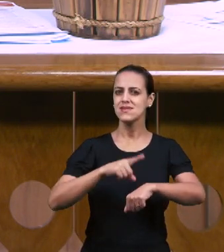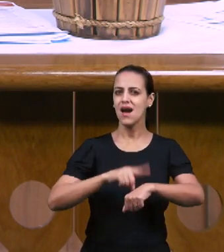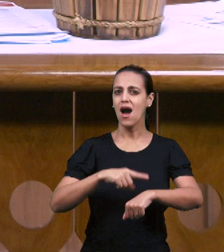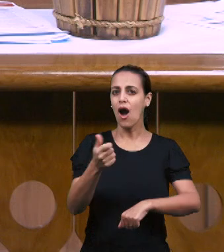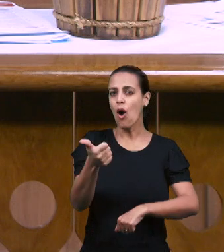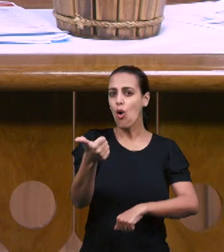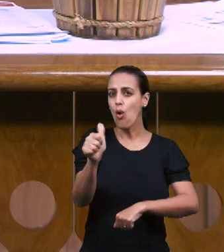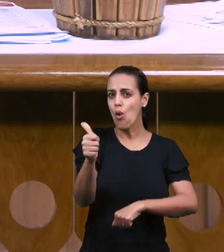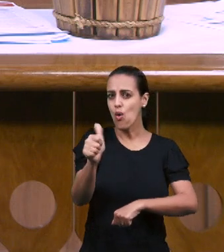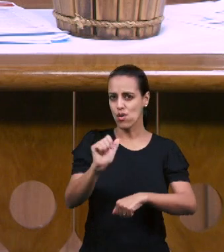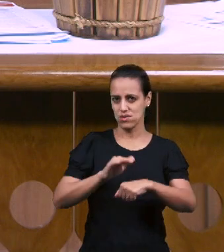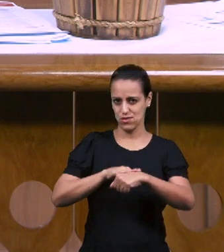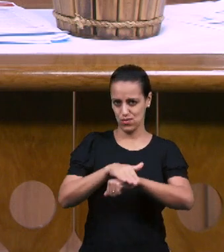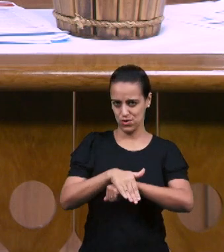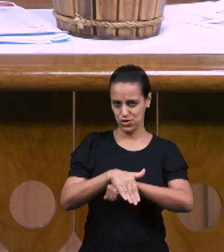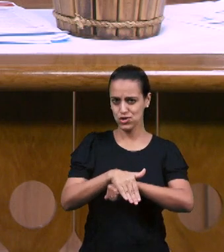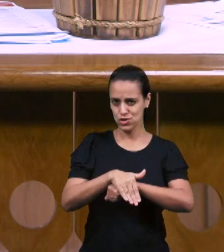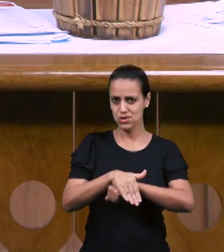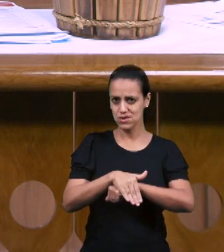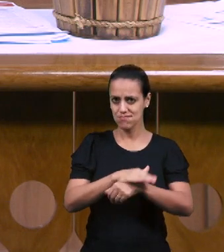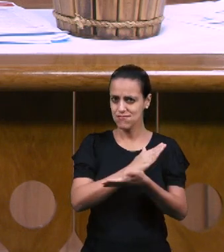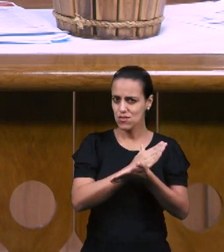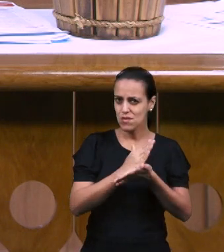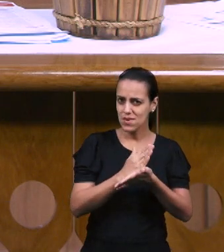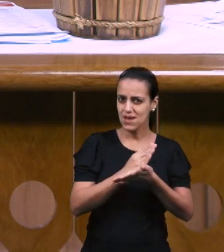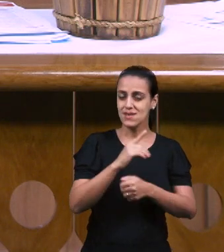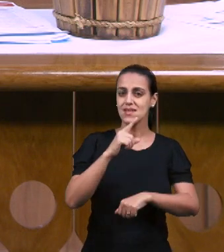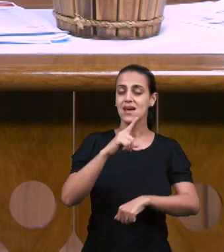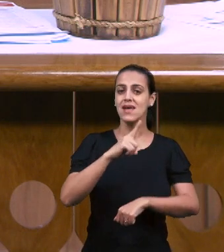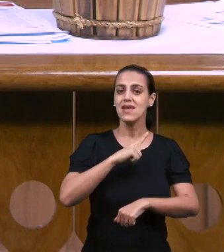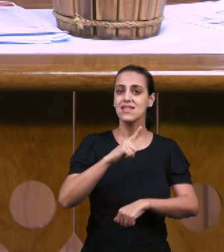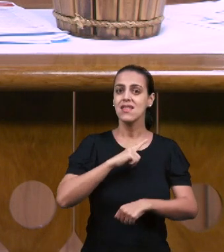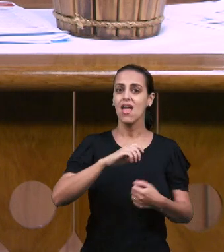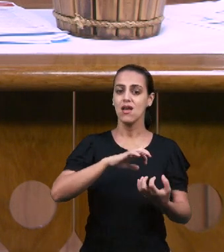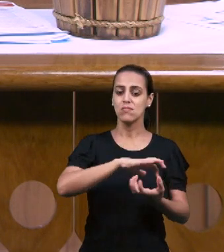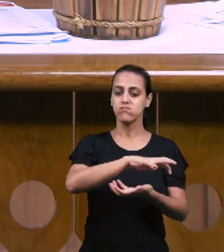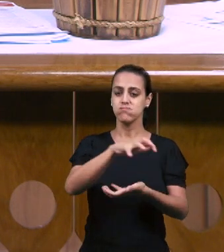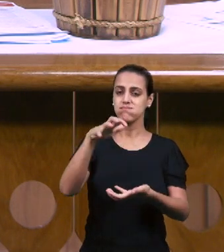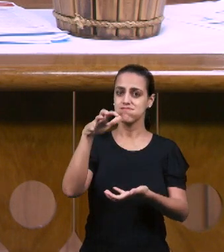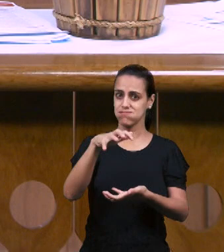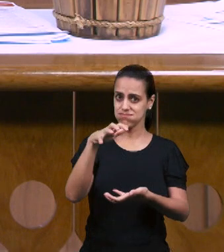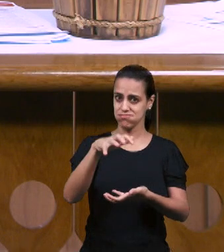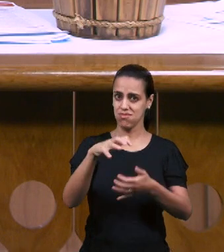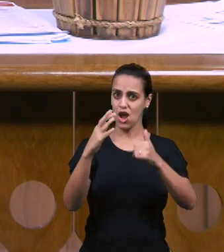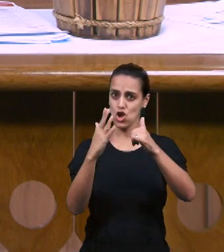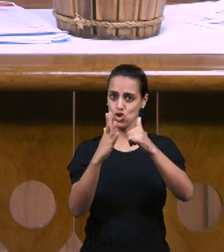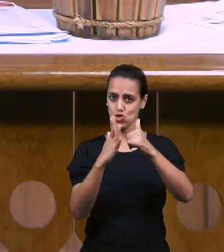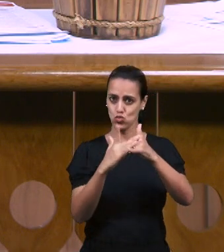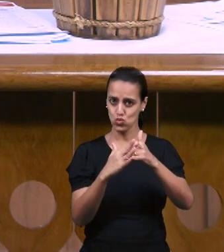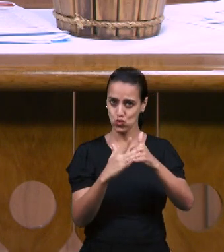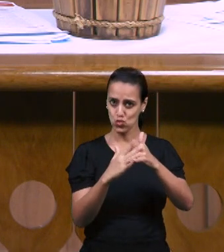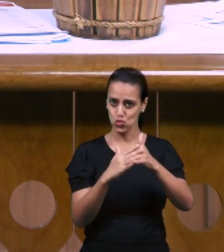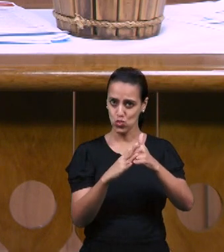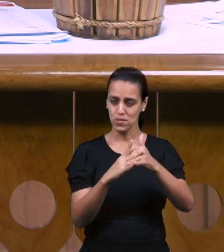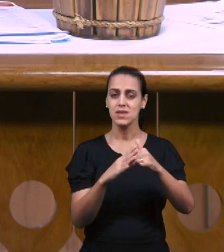heures. Il y aura une transmission, c'est bien par notre canal YouTube,